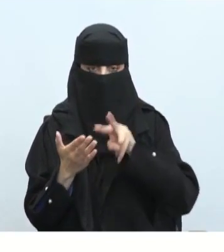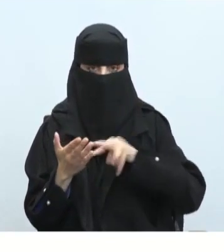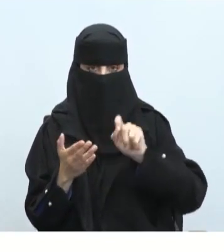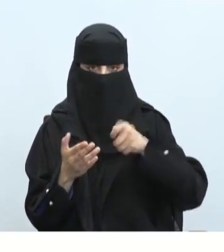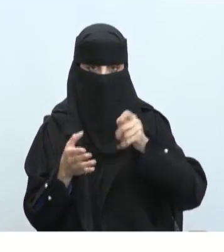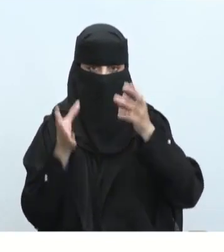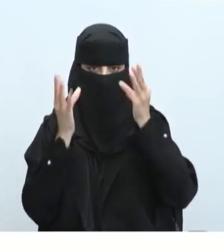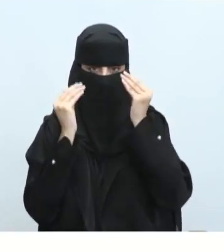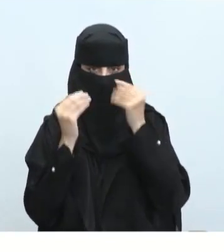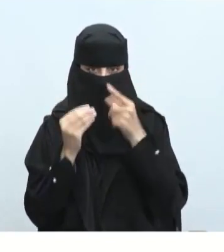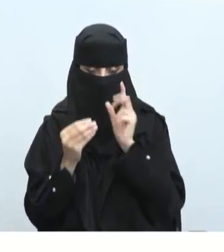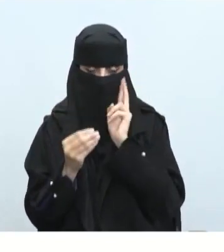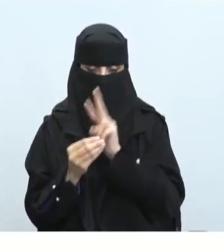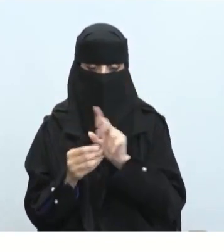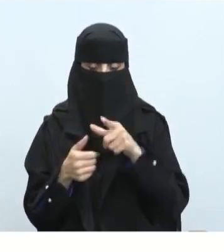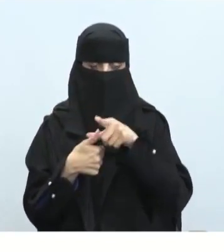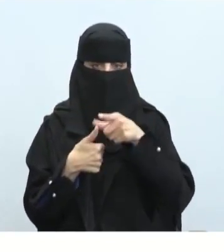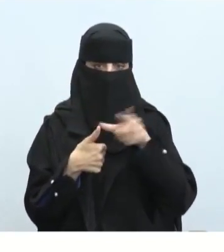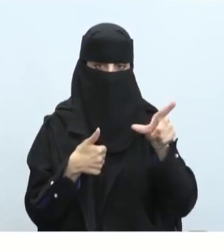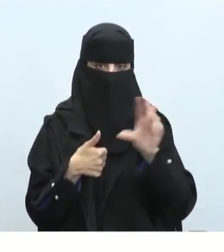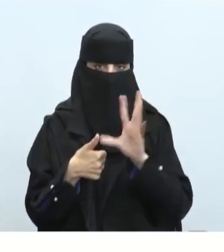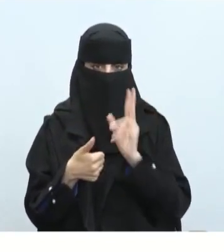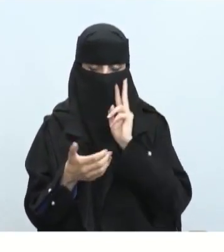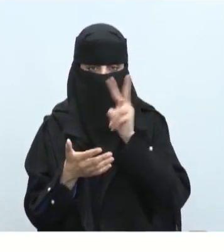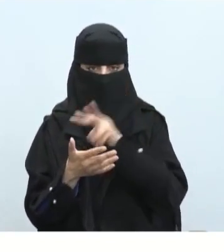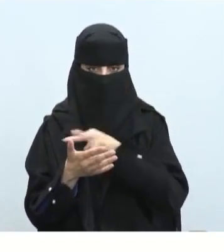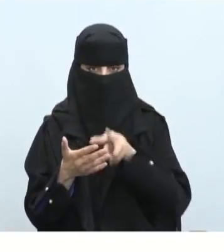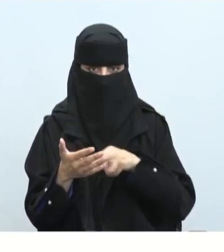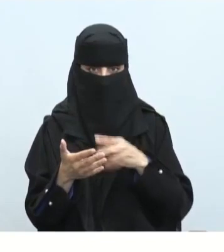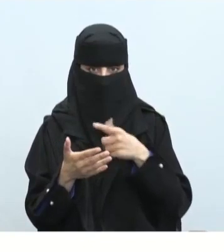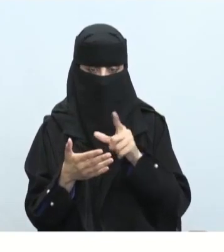القراءه ورفع الخبر مفتاح